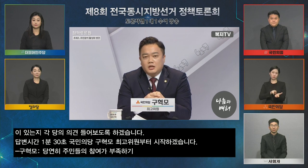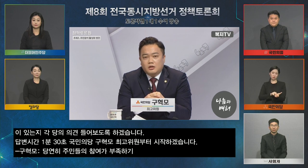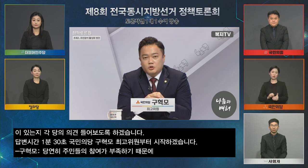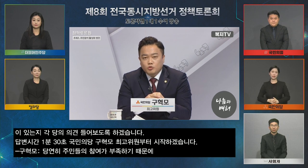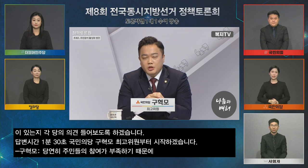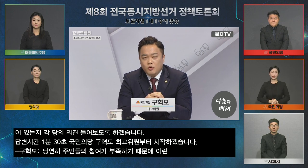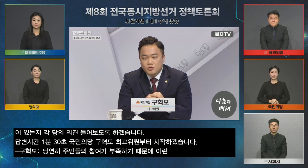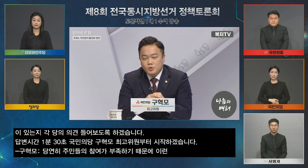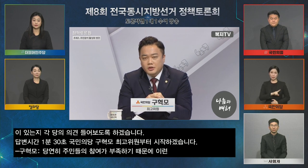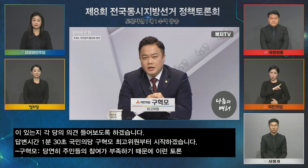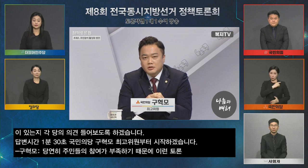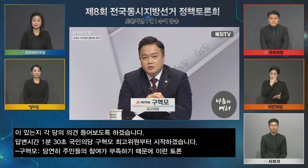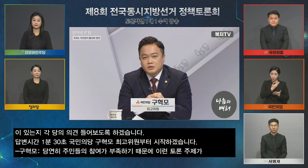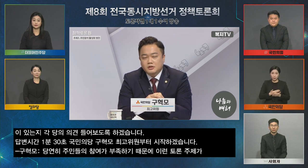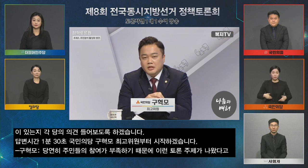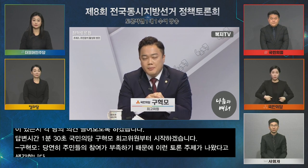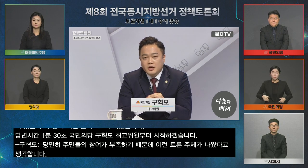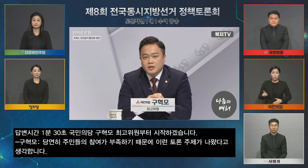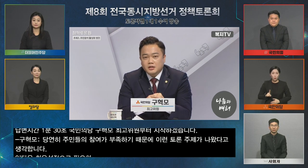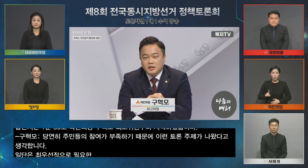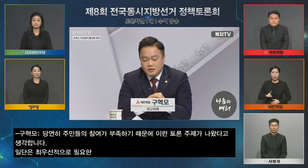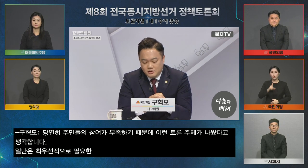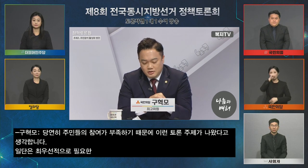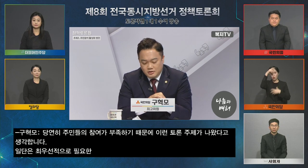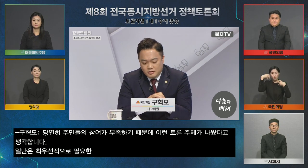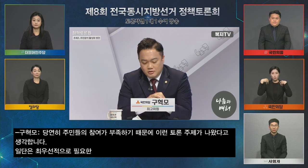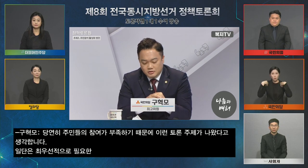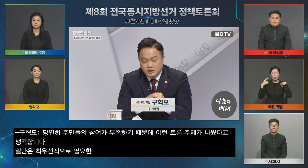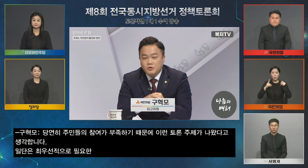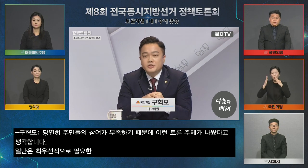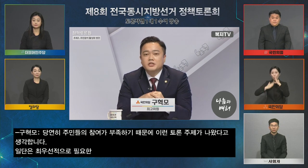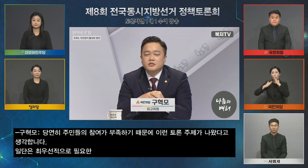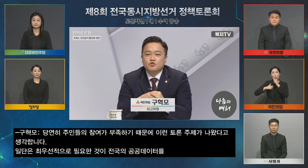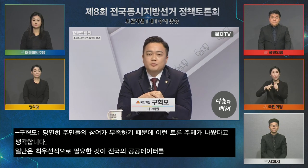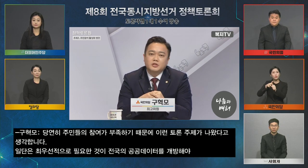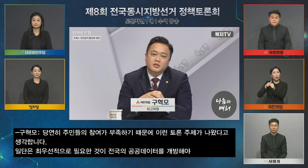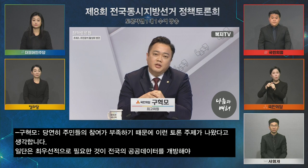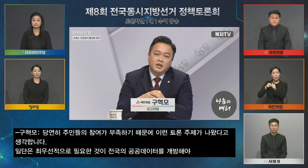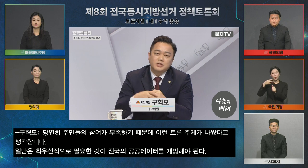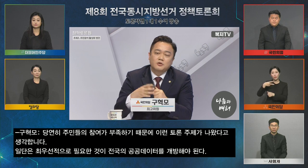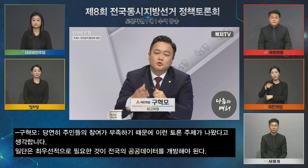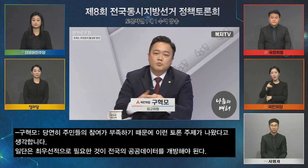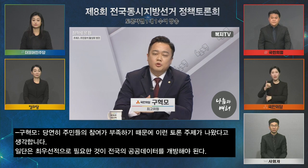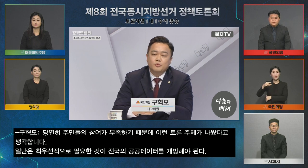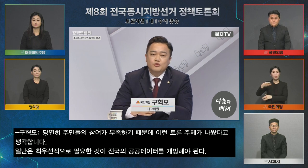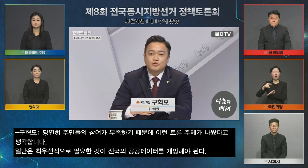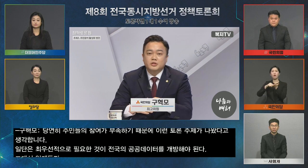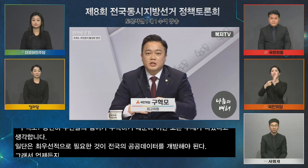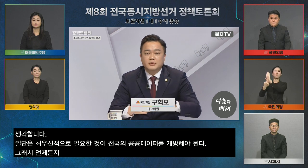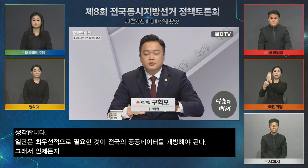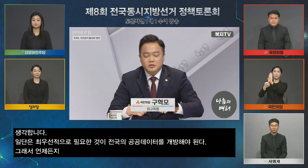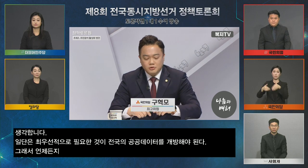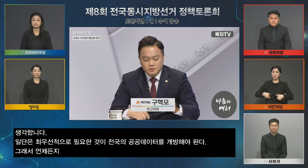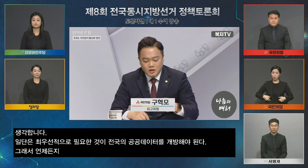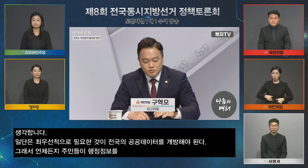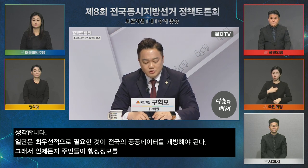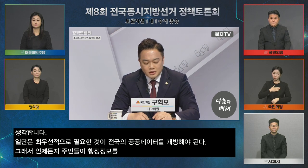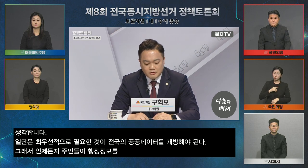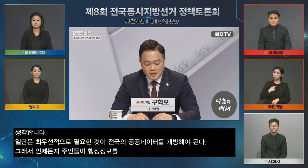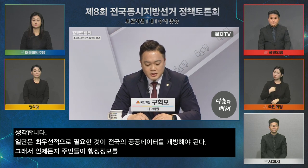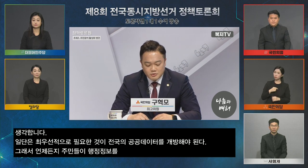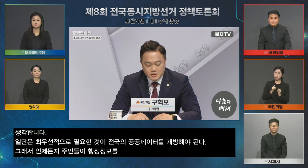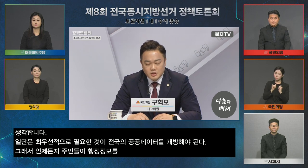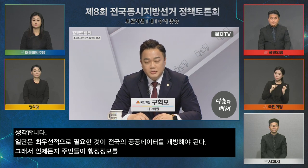정부의 공공 데이터를 개방해야 된다. 그래서 언제든지 주민들이 행정 정보를 볼 수 있게끔 하는 것이 저는